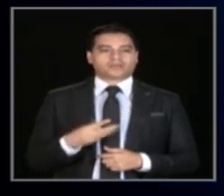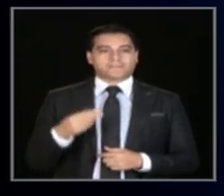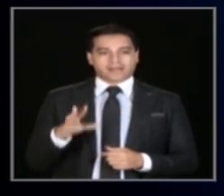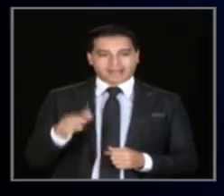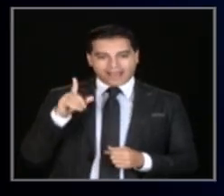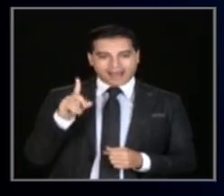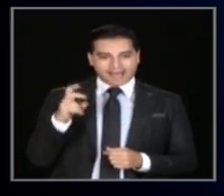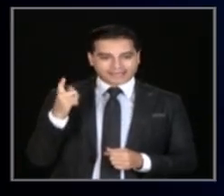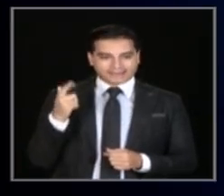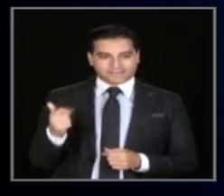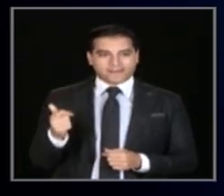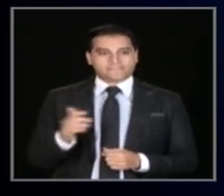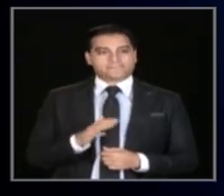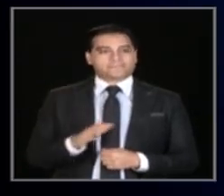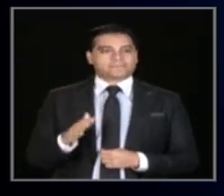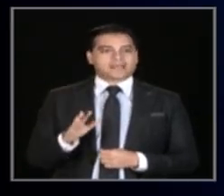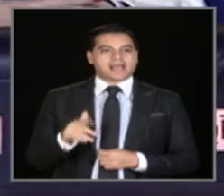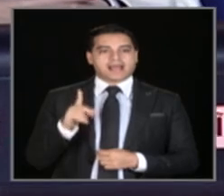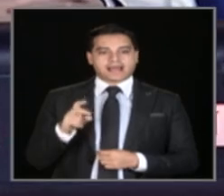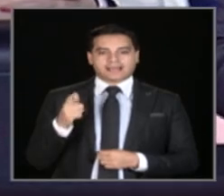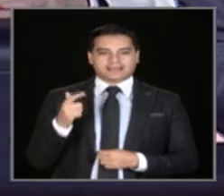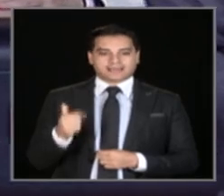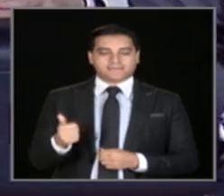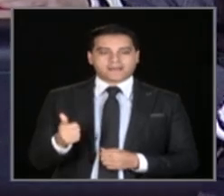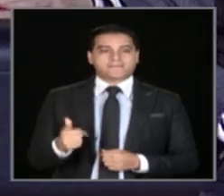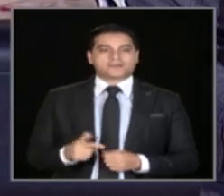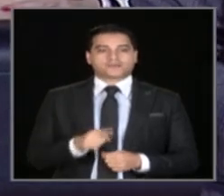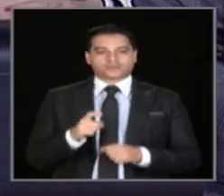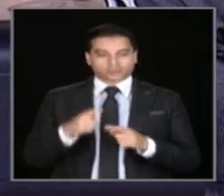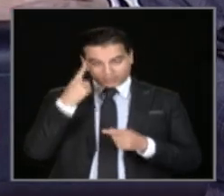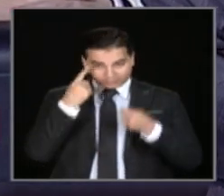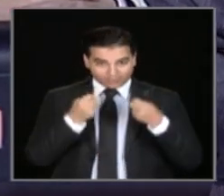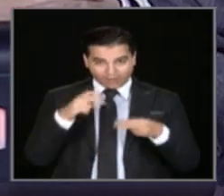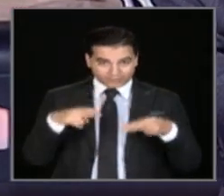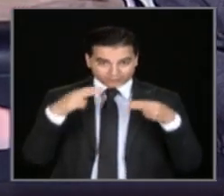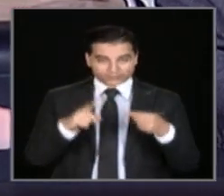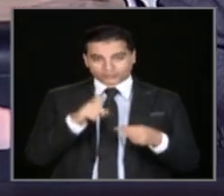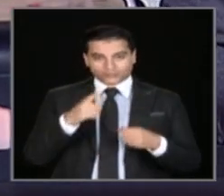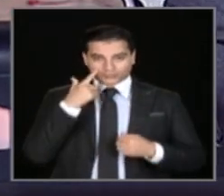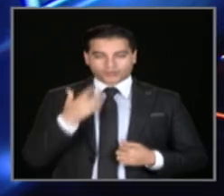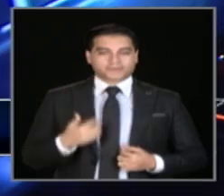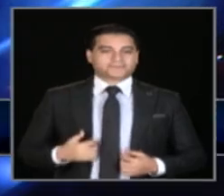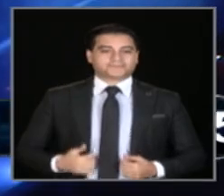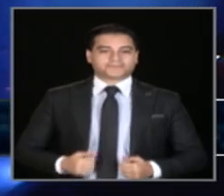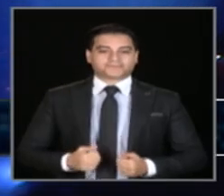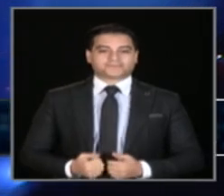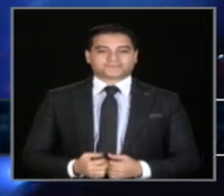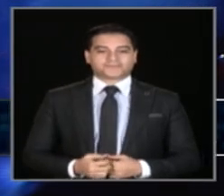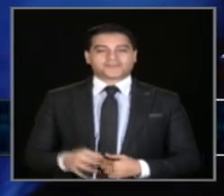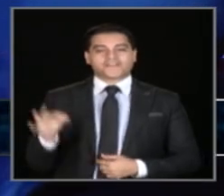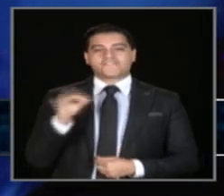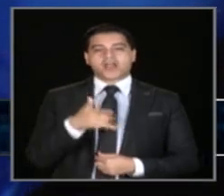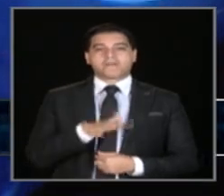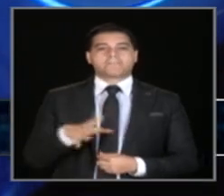هالة. هالة تمام؟ هالة نايمة؟ كويس جدا. تحت الضغط كاونتر. في أي